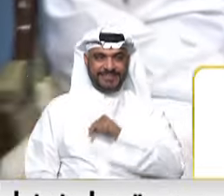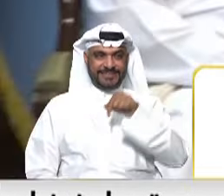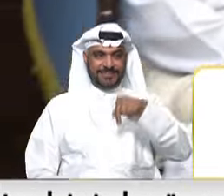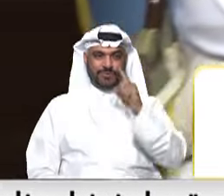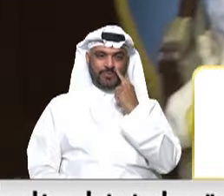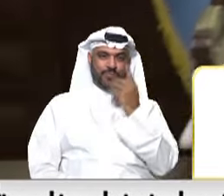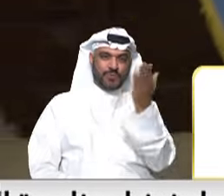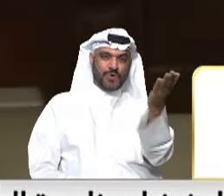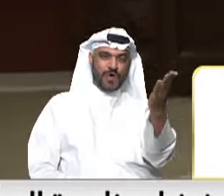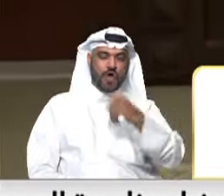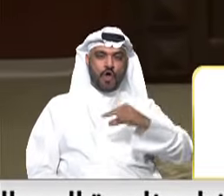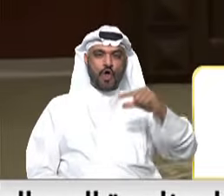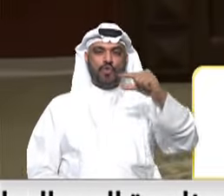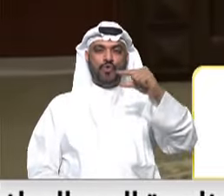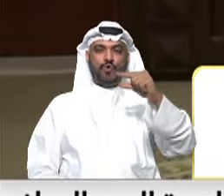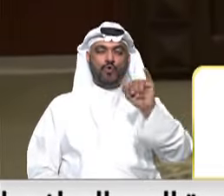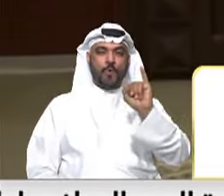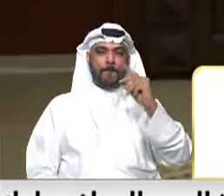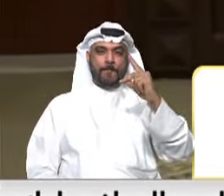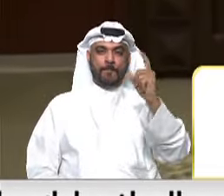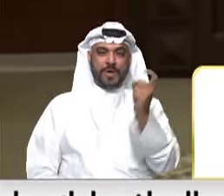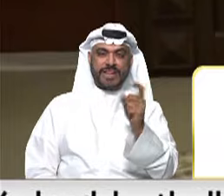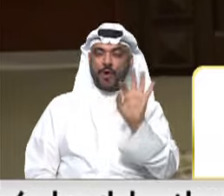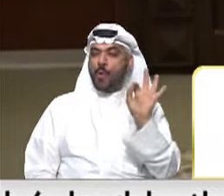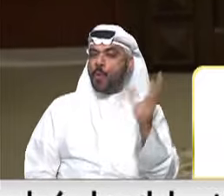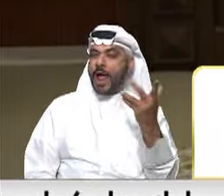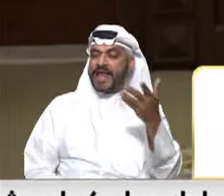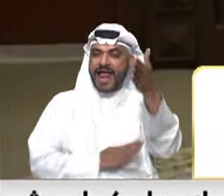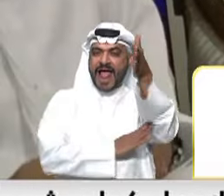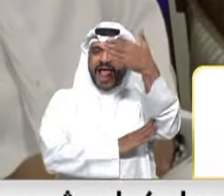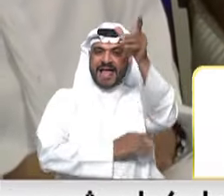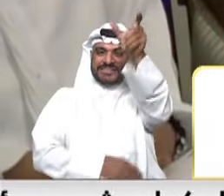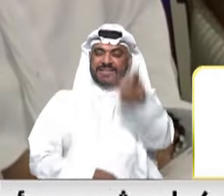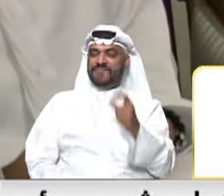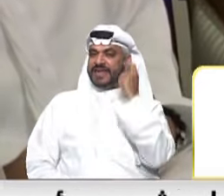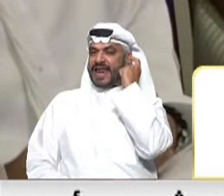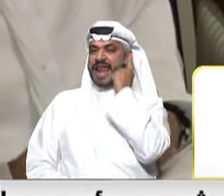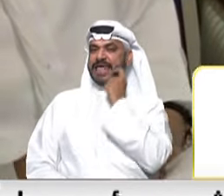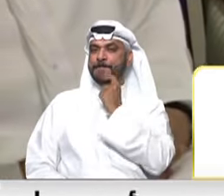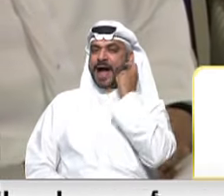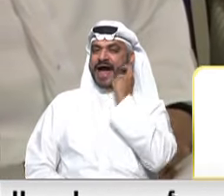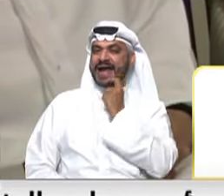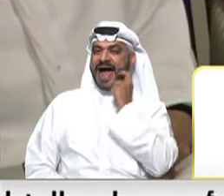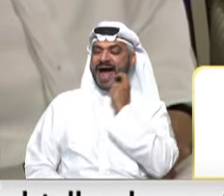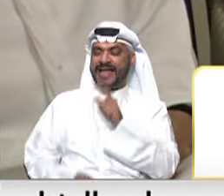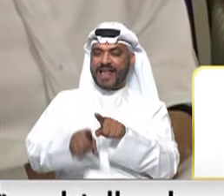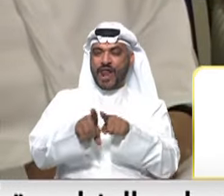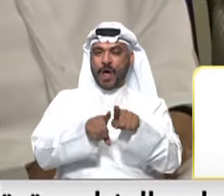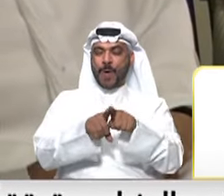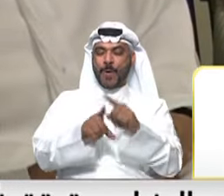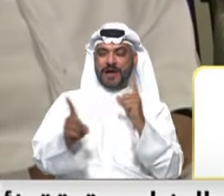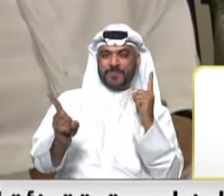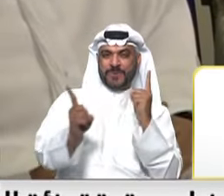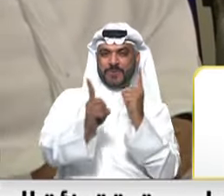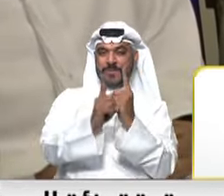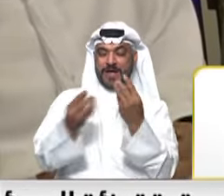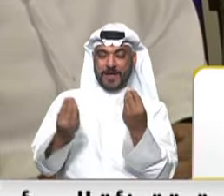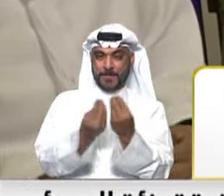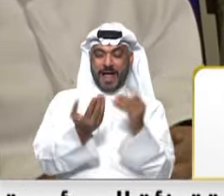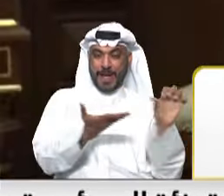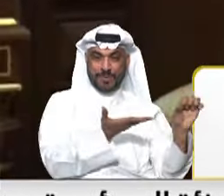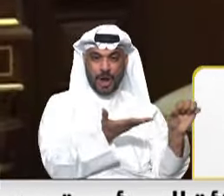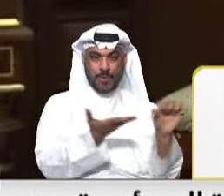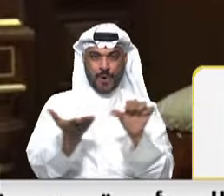سعادة الدكتور مطر النيادي سفير دولة الإمارات العربية المتحدة الشقيقة والوفد المرافق